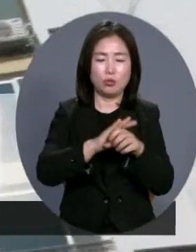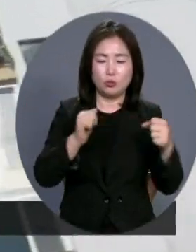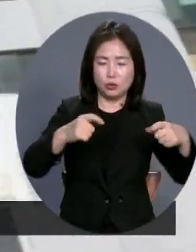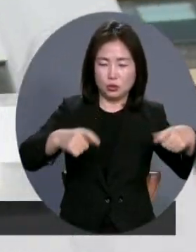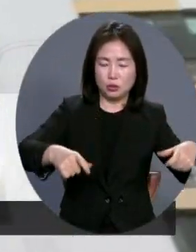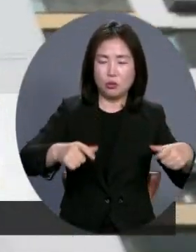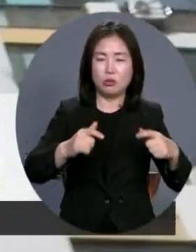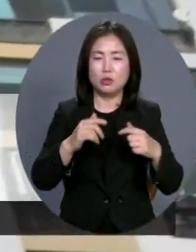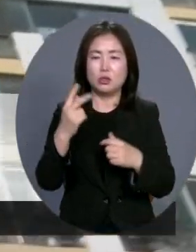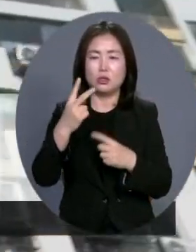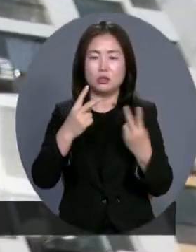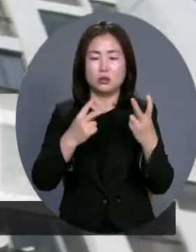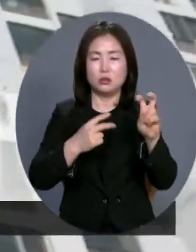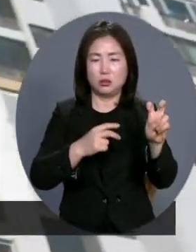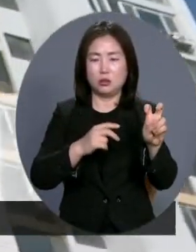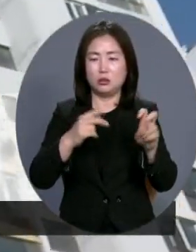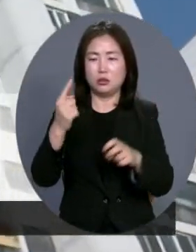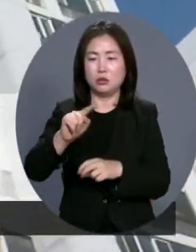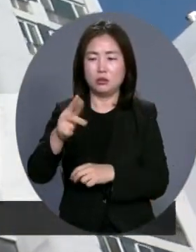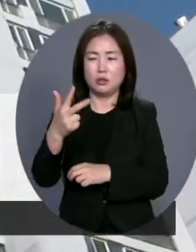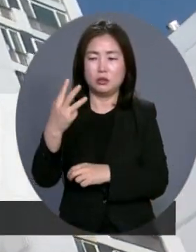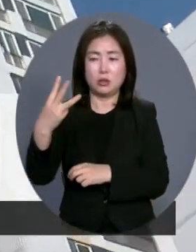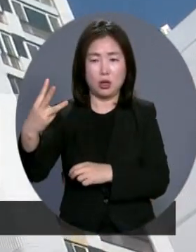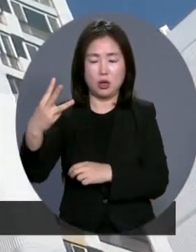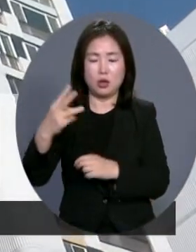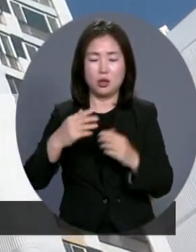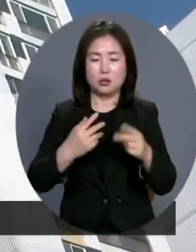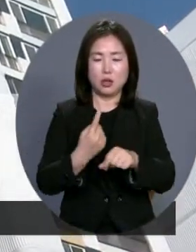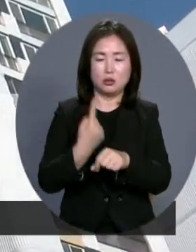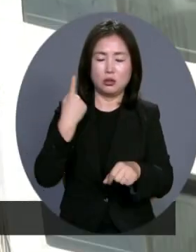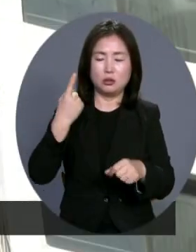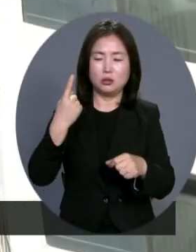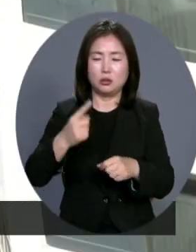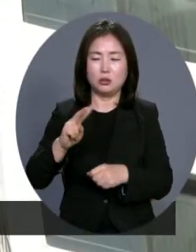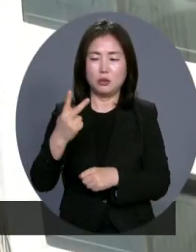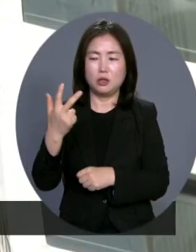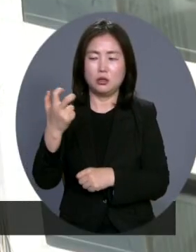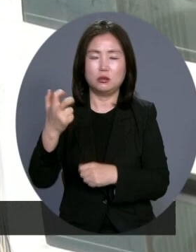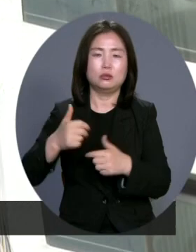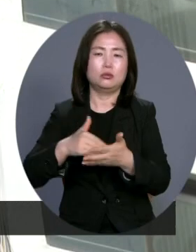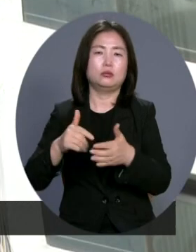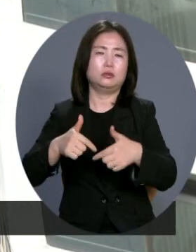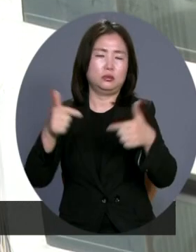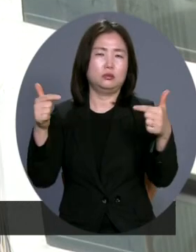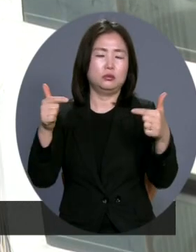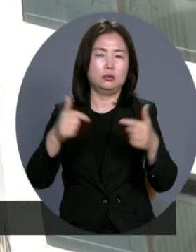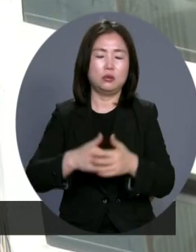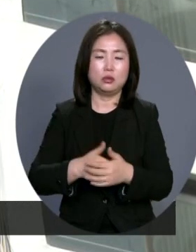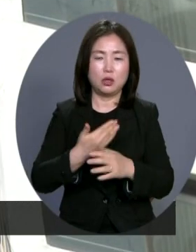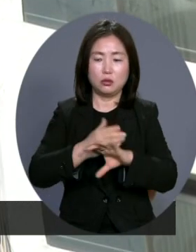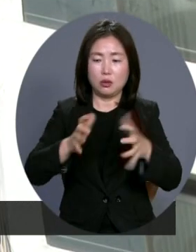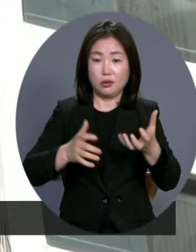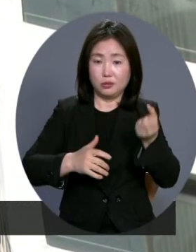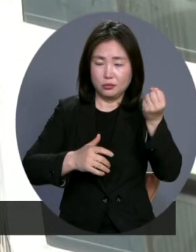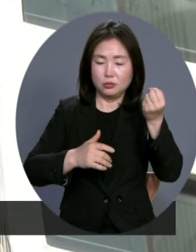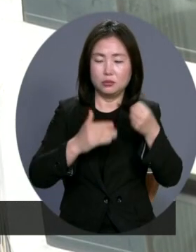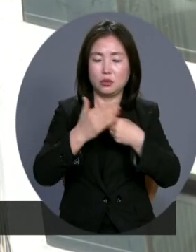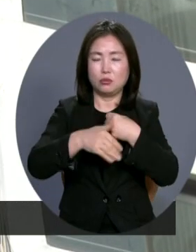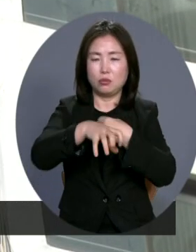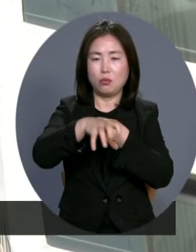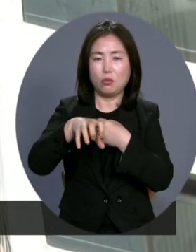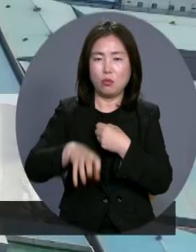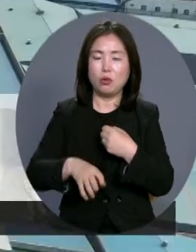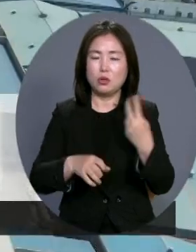지역의 주택도 2022년 1203 가구에서 지난해 120 이른 가구로 늘었습니다 외국인이 소유한 대구 지역의